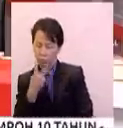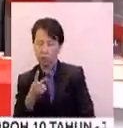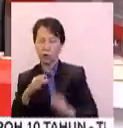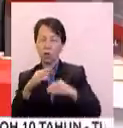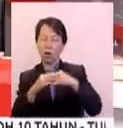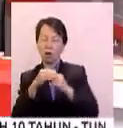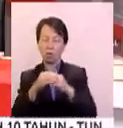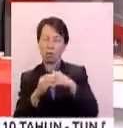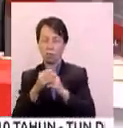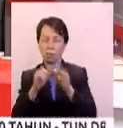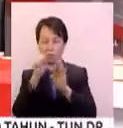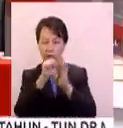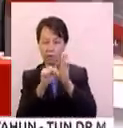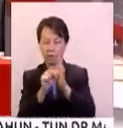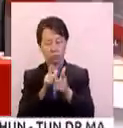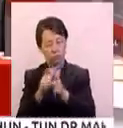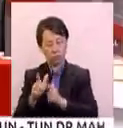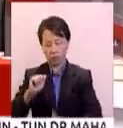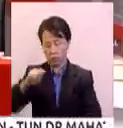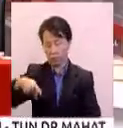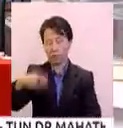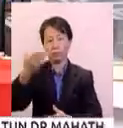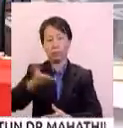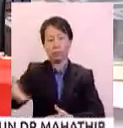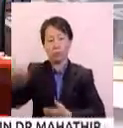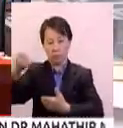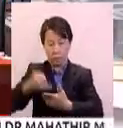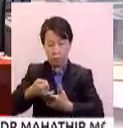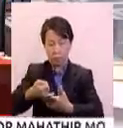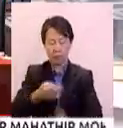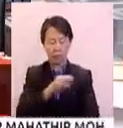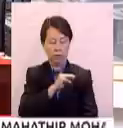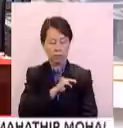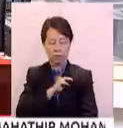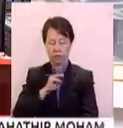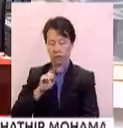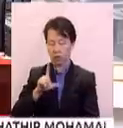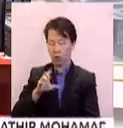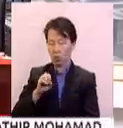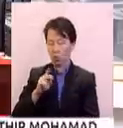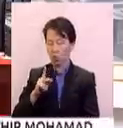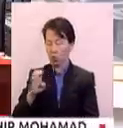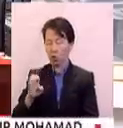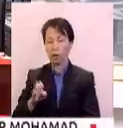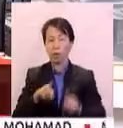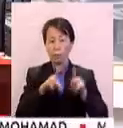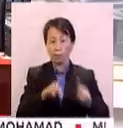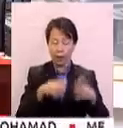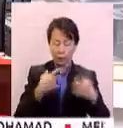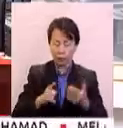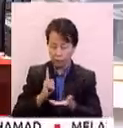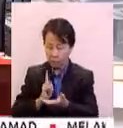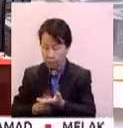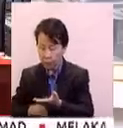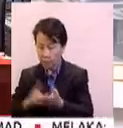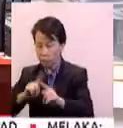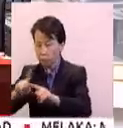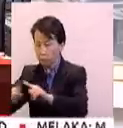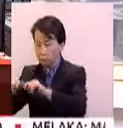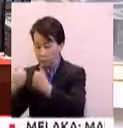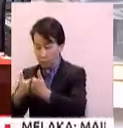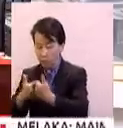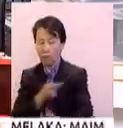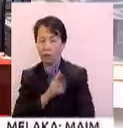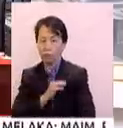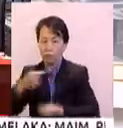syarat permit kelulusan AP barangan import. Menterinya Anthony Lok Siew Fook berkata pihaknya telah berbincang dengan pelbagai agensi dan